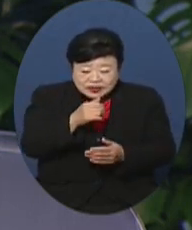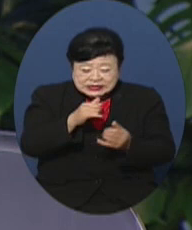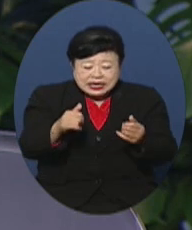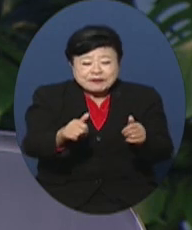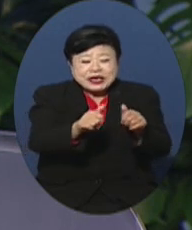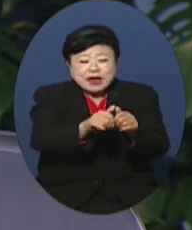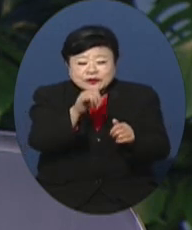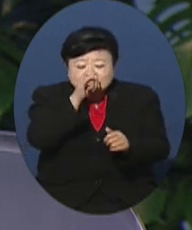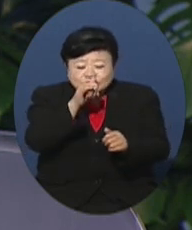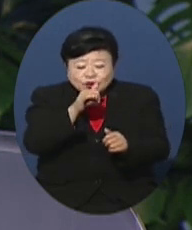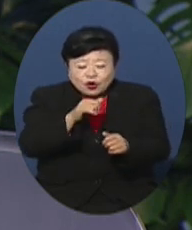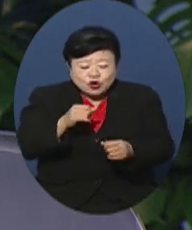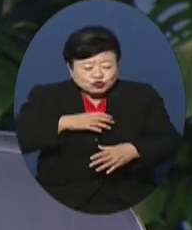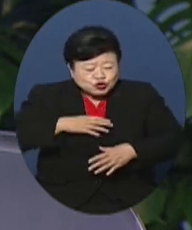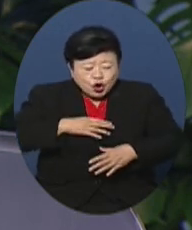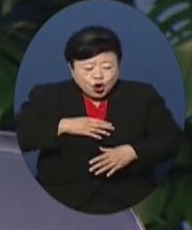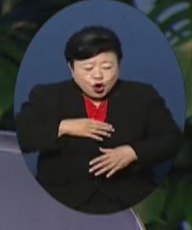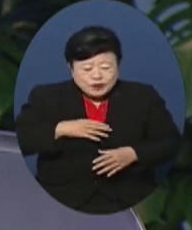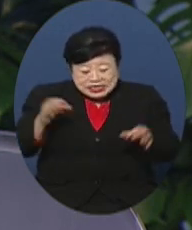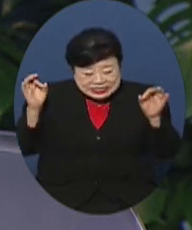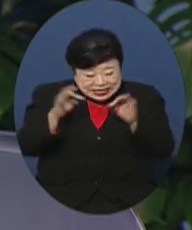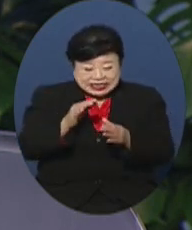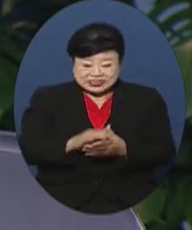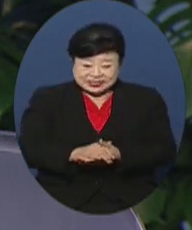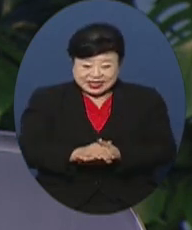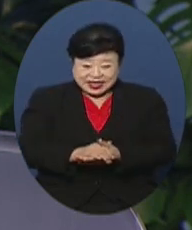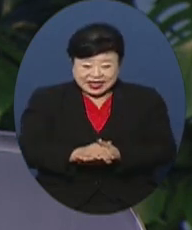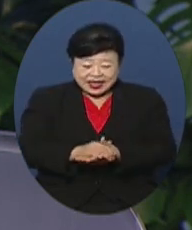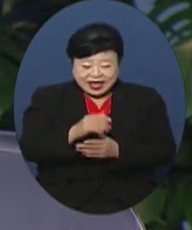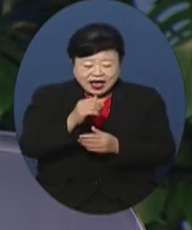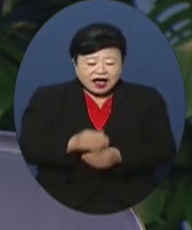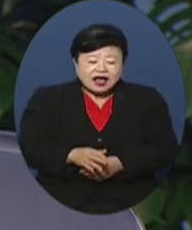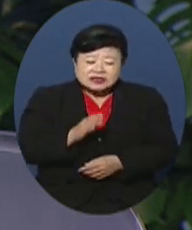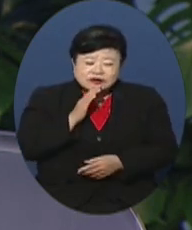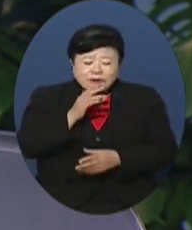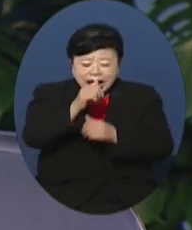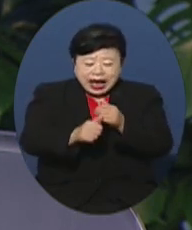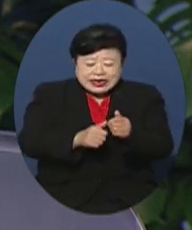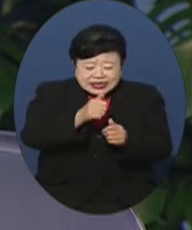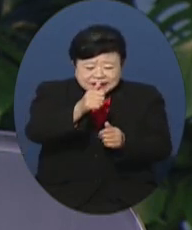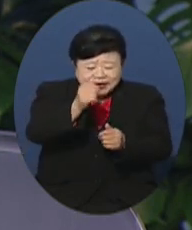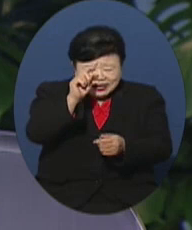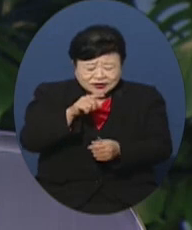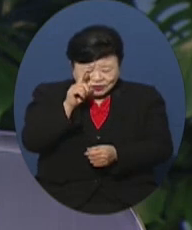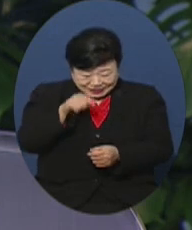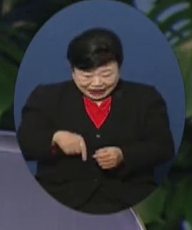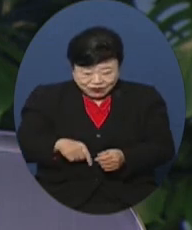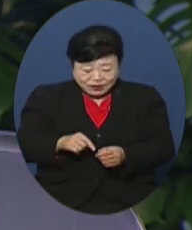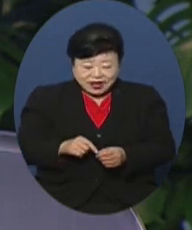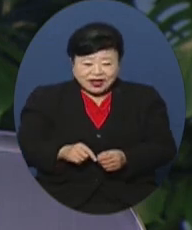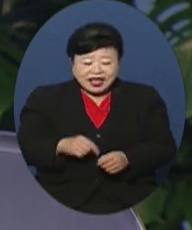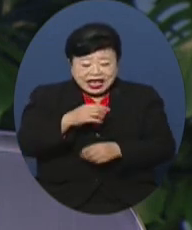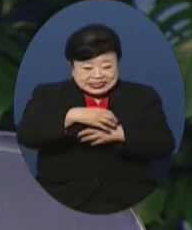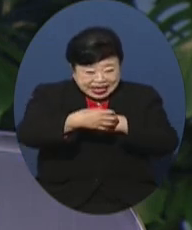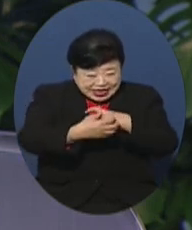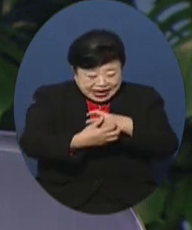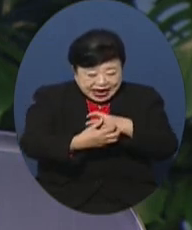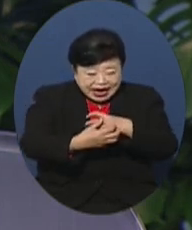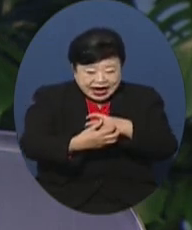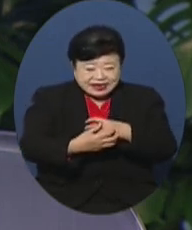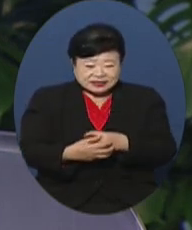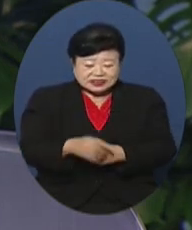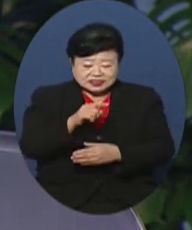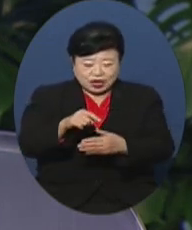있어도 두려움이 사라지는데 하물며 하늘과 땅과 세계의 그